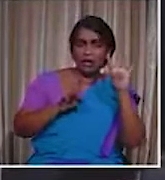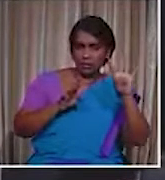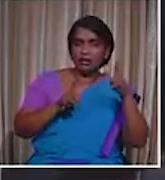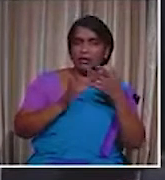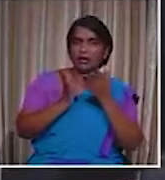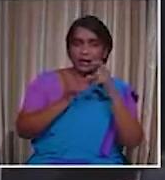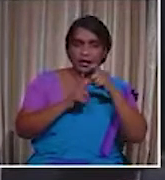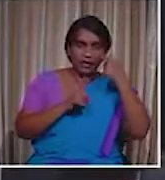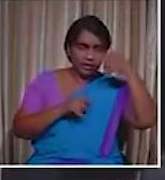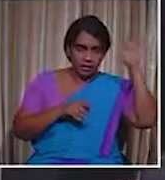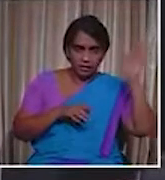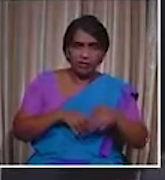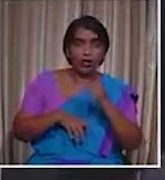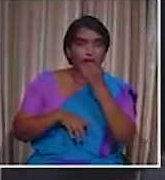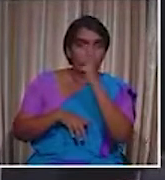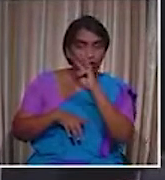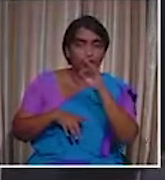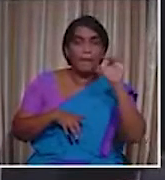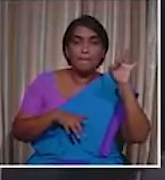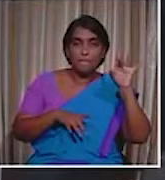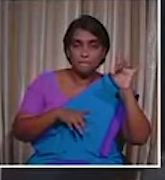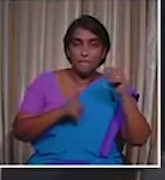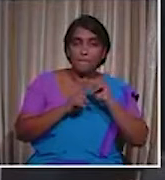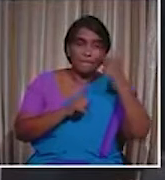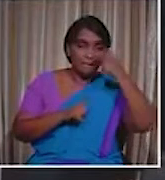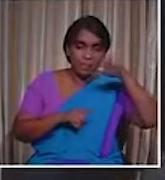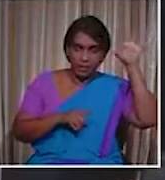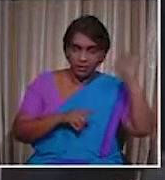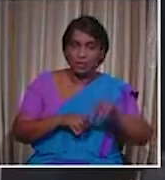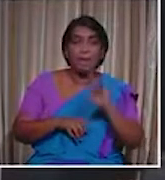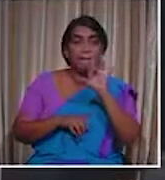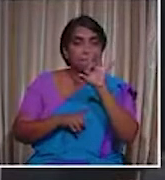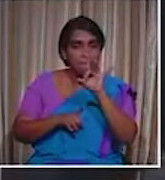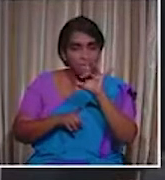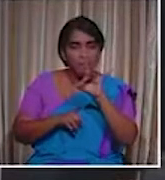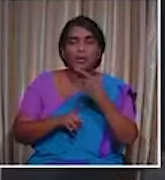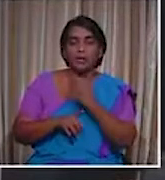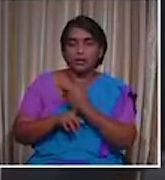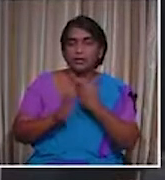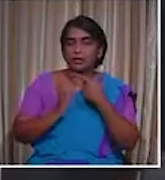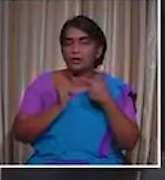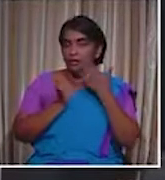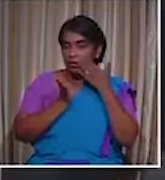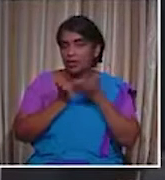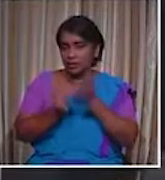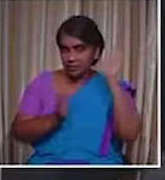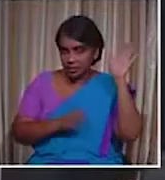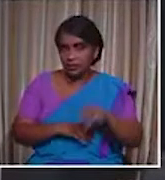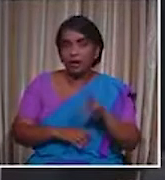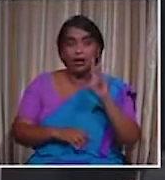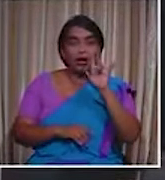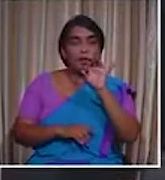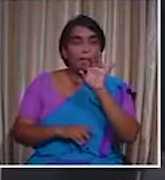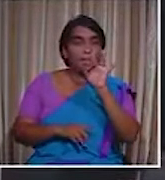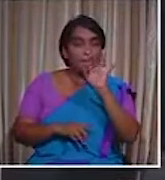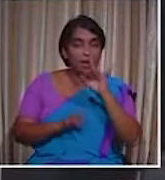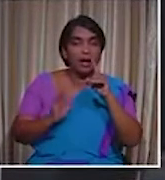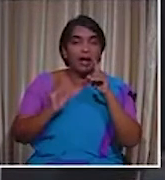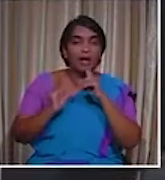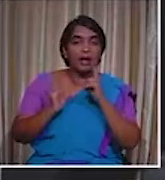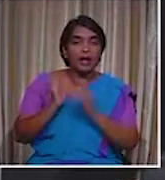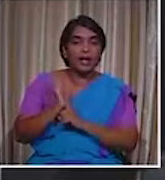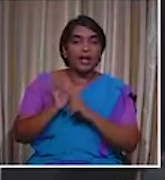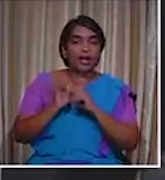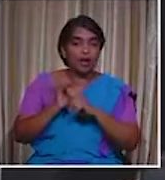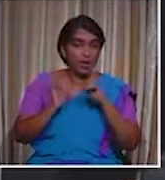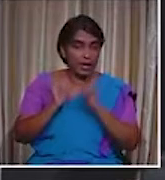වෙනවා 13යි 15යි විටෝල් එකෙන් පෙට්‍රල් එනවා 15 වෙනිදා ක්‍රූඩ් ඔයිල් එනවා 15 වෙනිදා LOIC එකෙන් වෙනම ඩීසල් එකක්